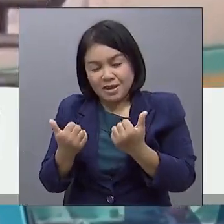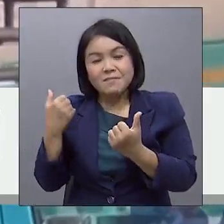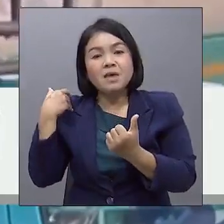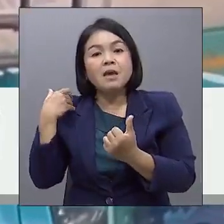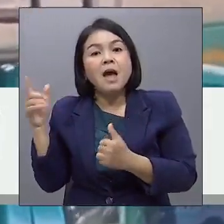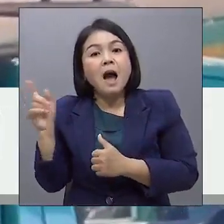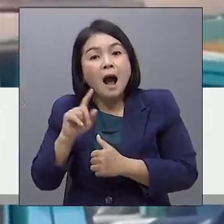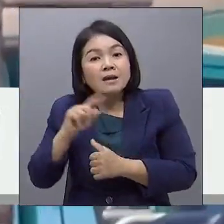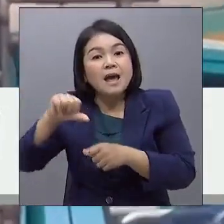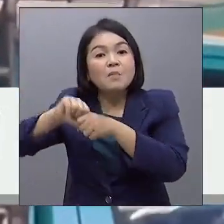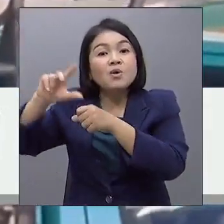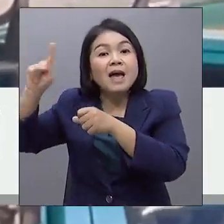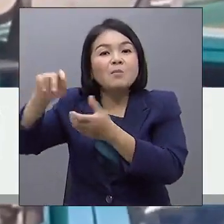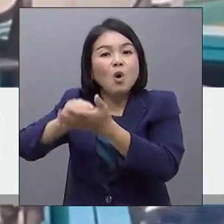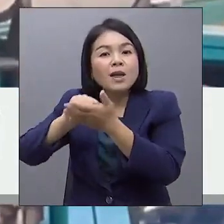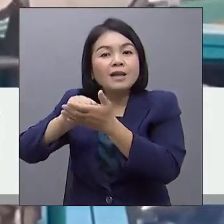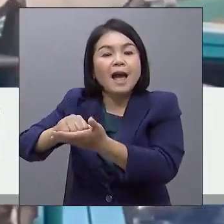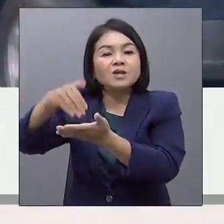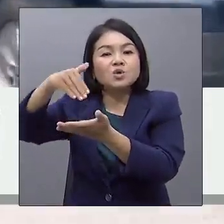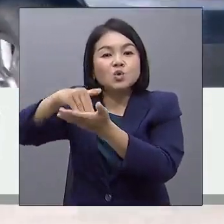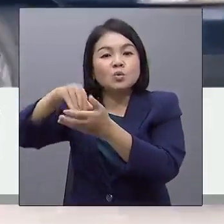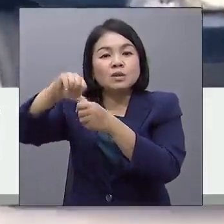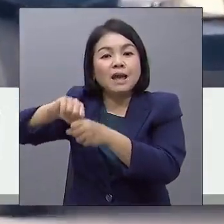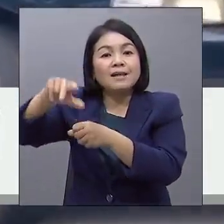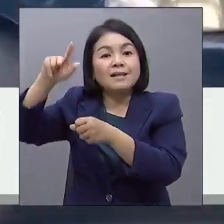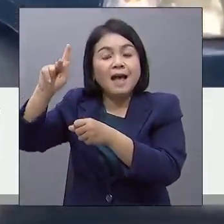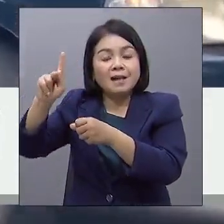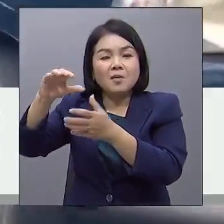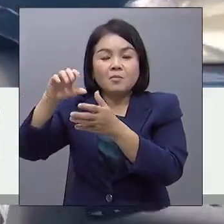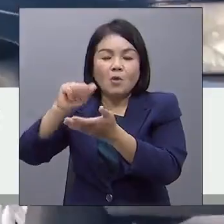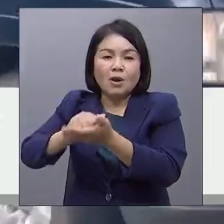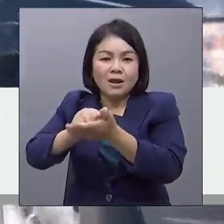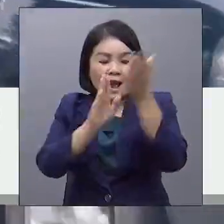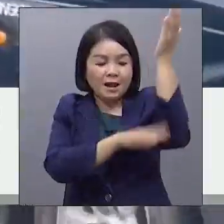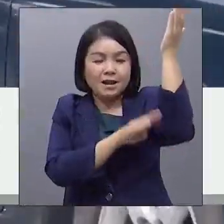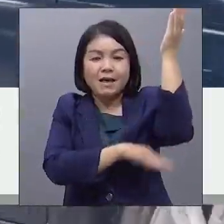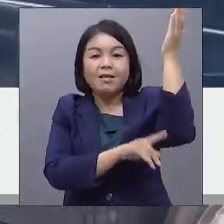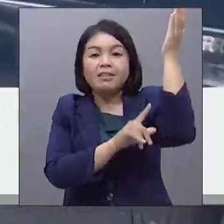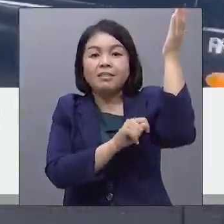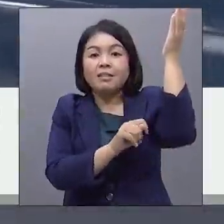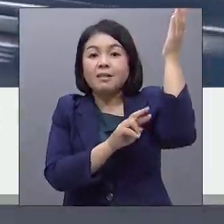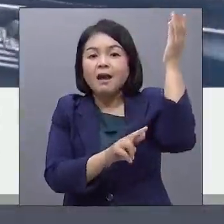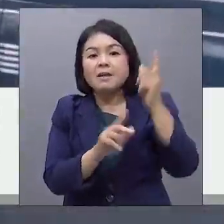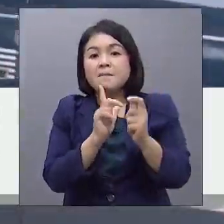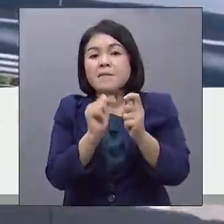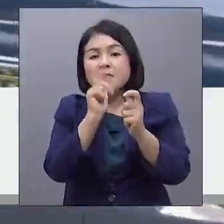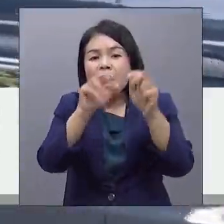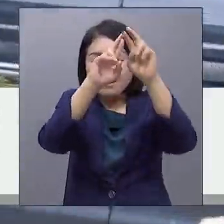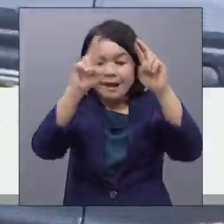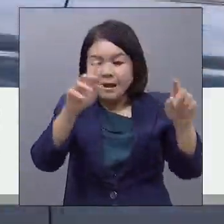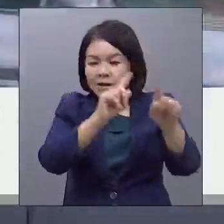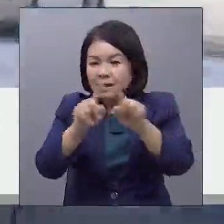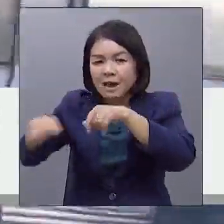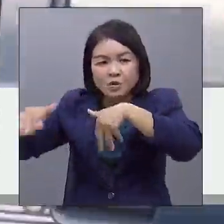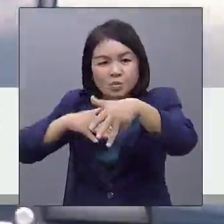นที่โรงบรรจุก๊าซหุงต้มที่บริเวณสี่แยกควนปริงอำเภอเมืองตรังก็มีประชาชนมีผู้ประกอบการร้านค้าเอ